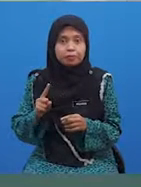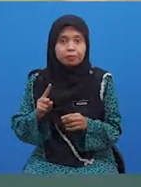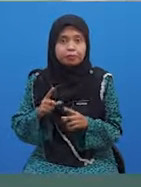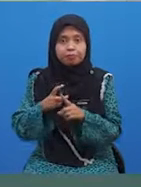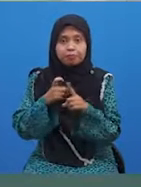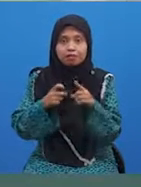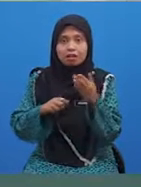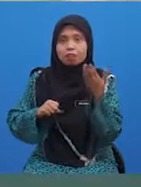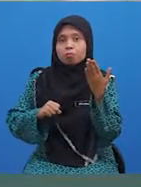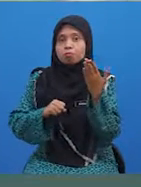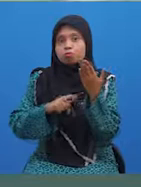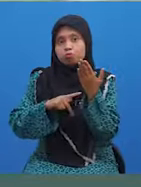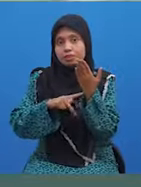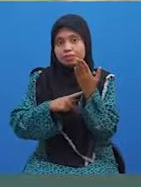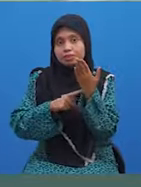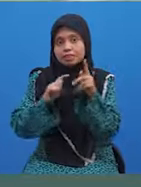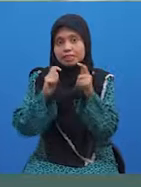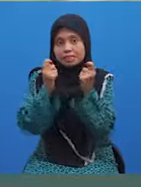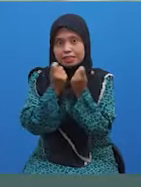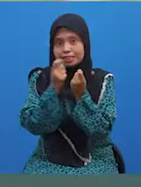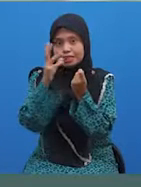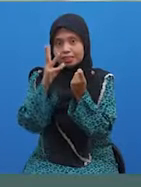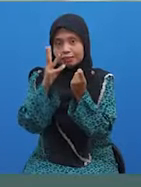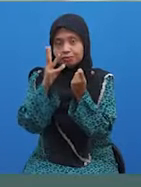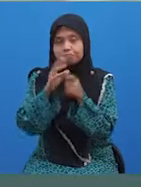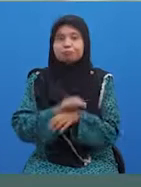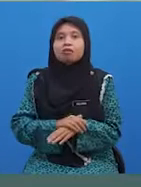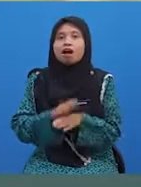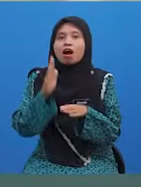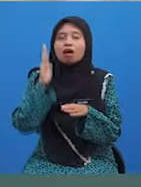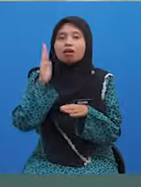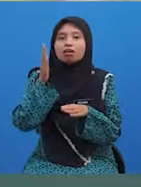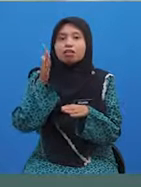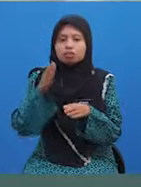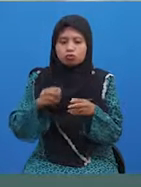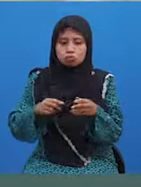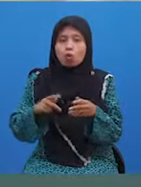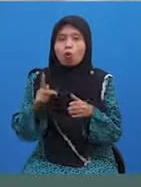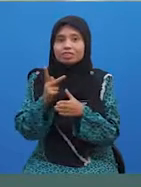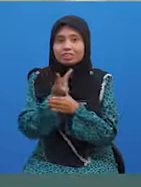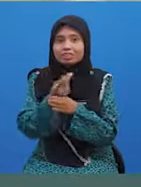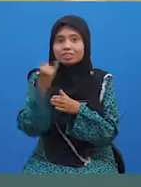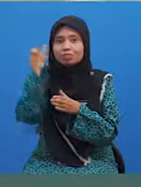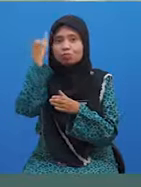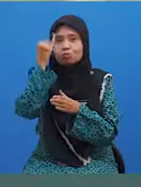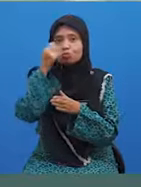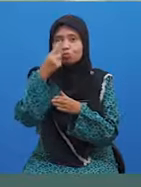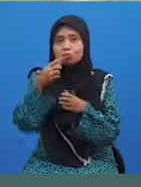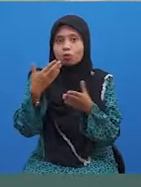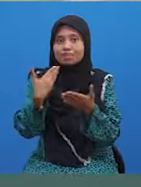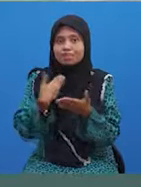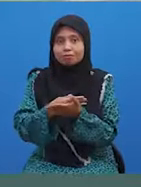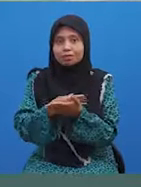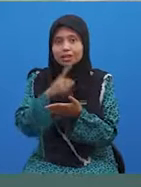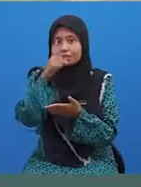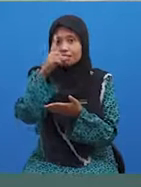dari Pusat Tingkatan 6 SMK Sungai Ara akan berkongsi ilmu dengan pelajar untuk menyampaikan